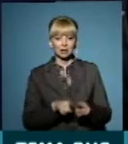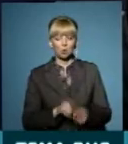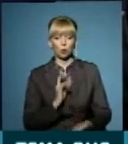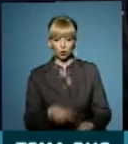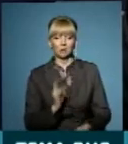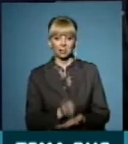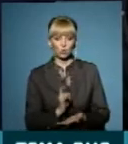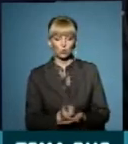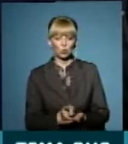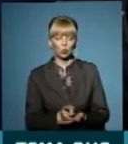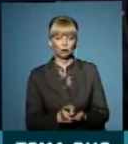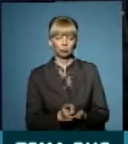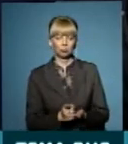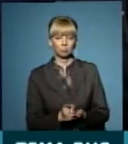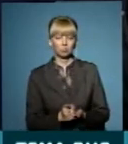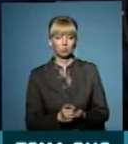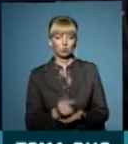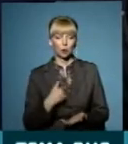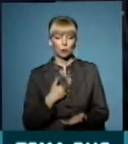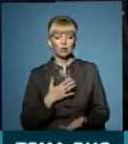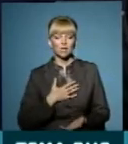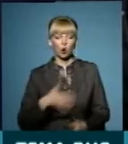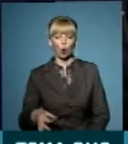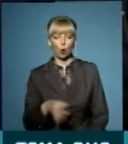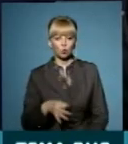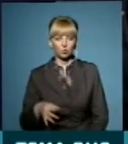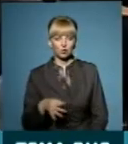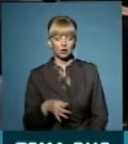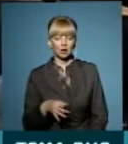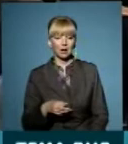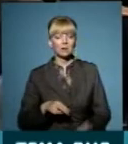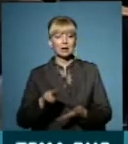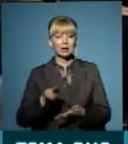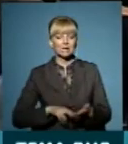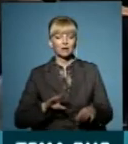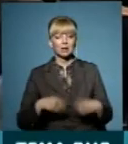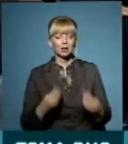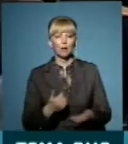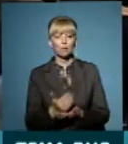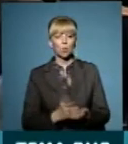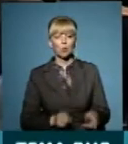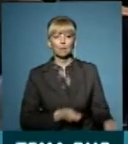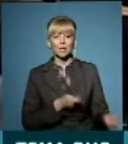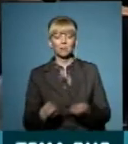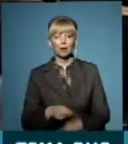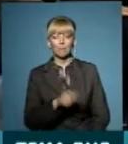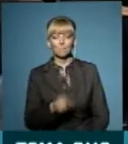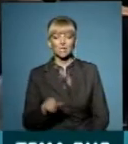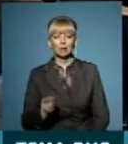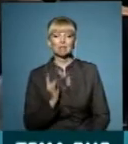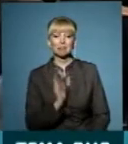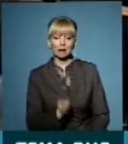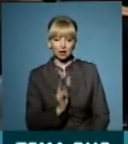таксують. У нас в області ліцензію на надання послуг з перевезення пасажирів на